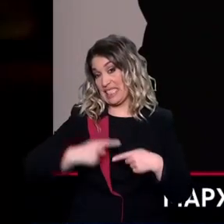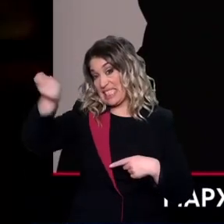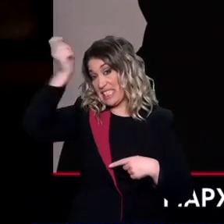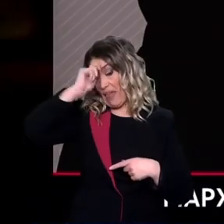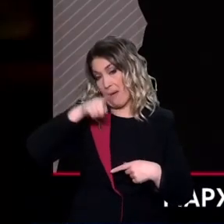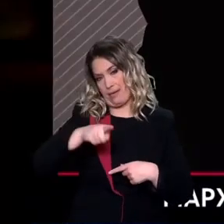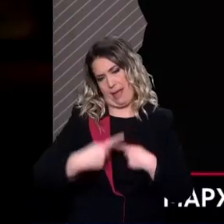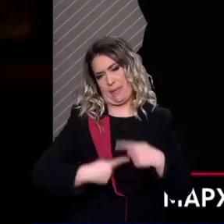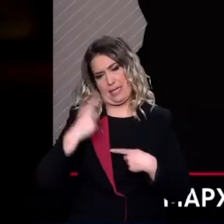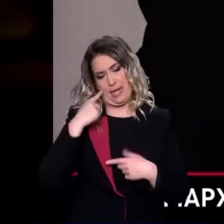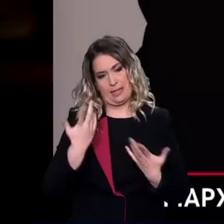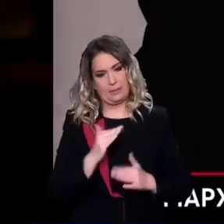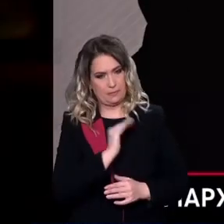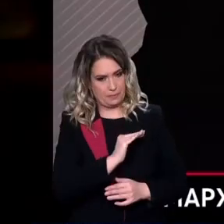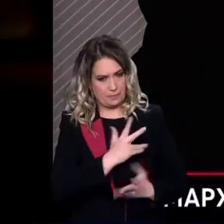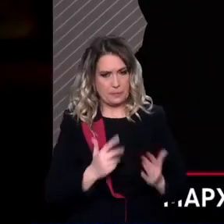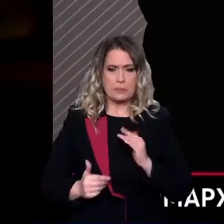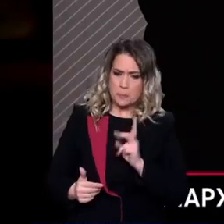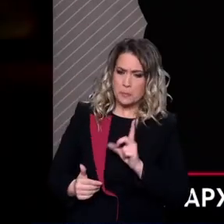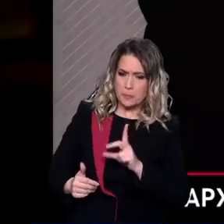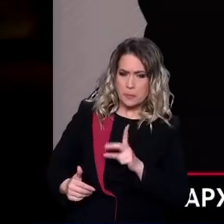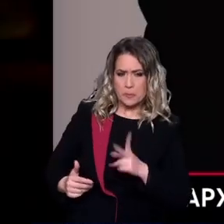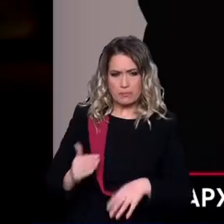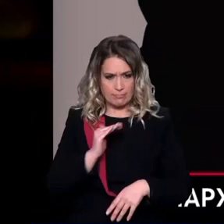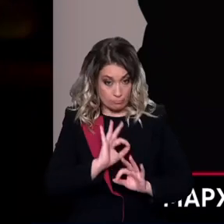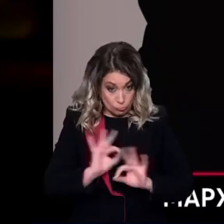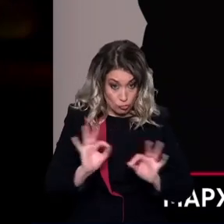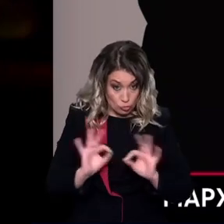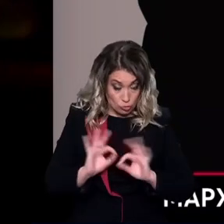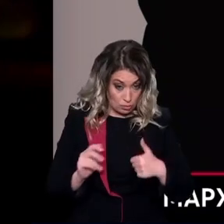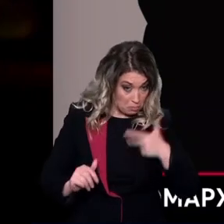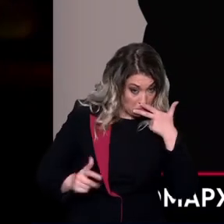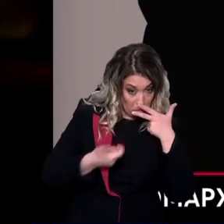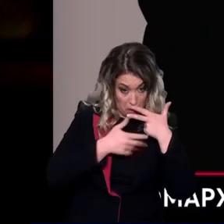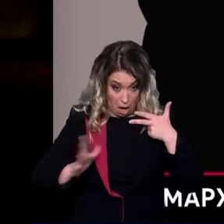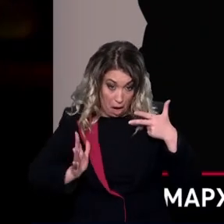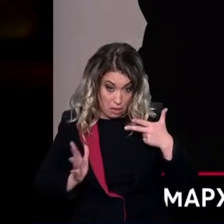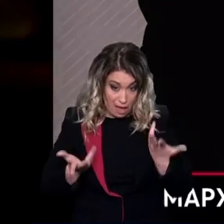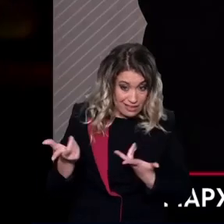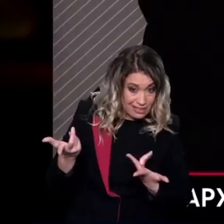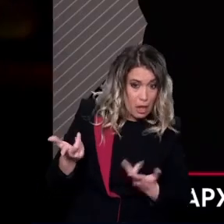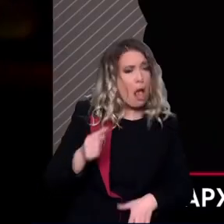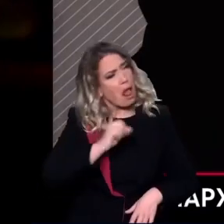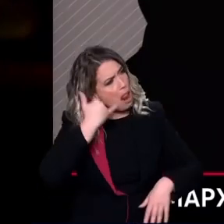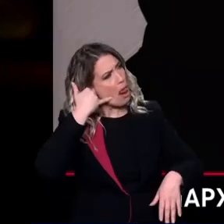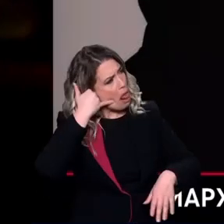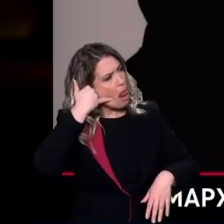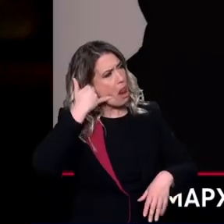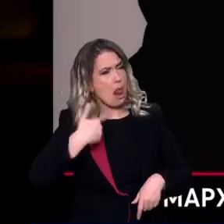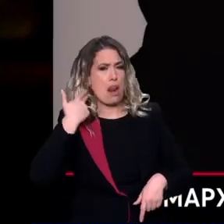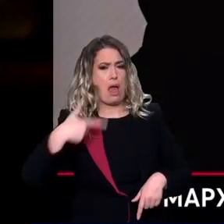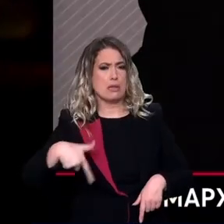μένα έτσι εντάξει εντάξει αγόρι μου okay εντάξει όρα okay να ανάψω τσιγάρο δηλαδή να μείνω ήσυχος να ναι ναι ναι ναι ναι σε έχω